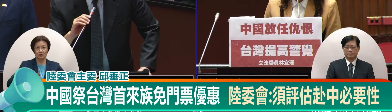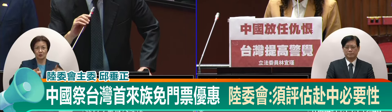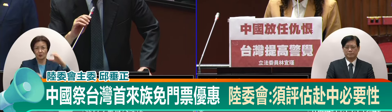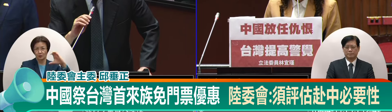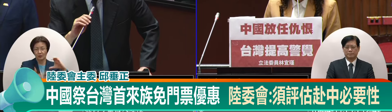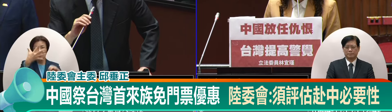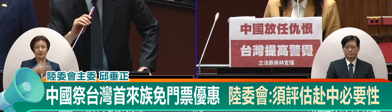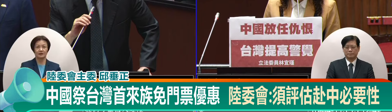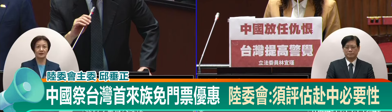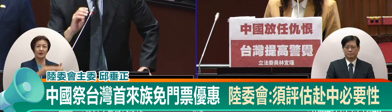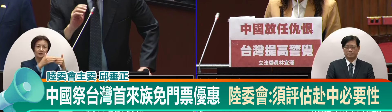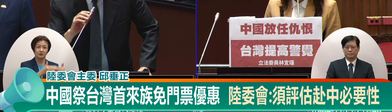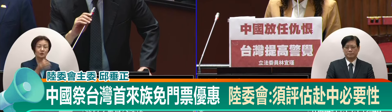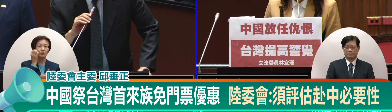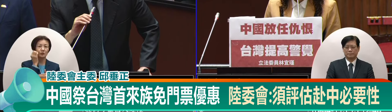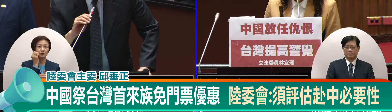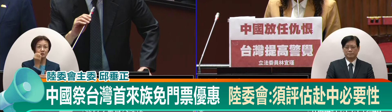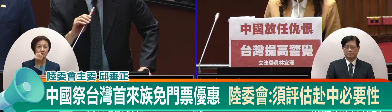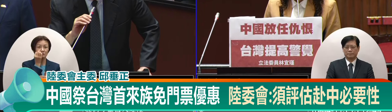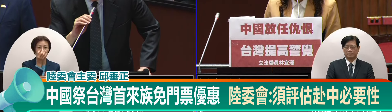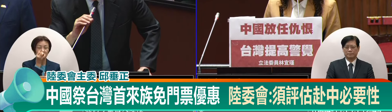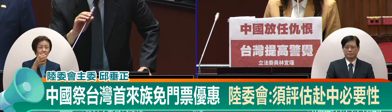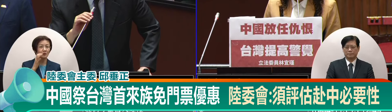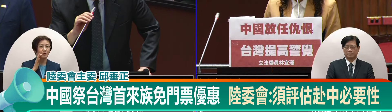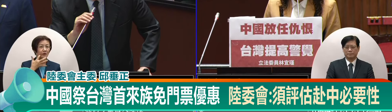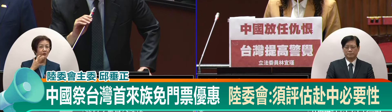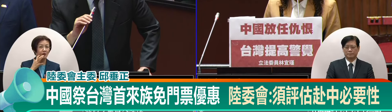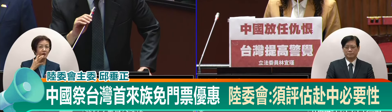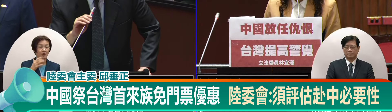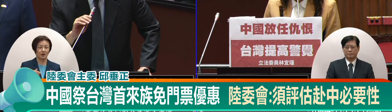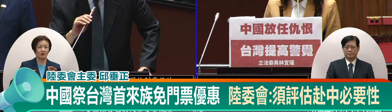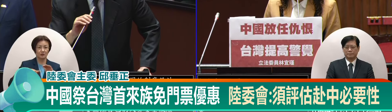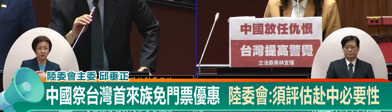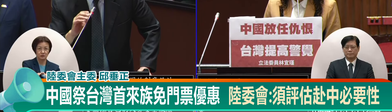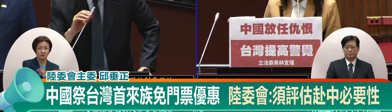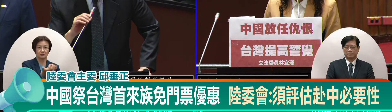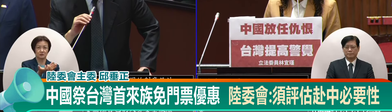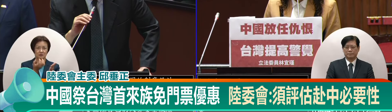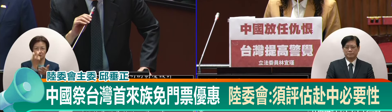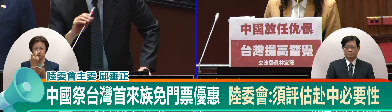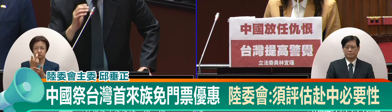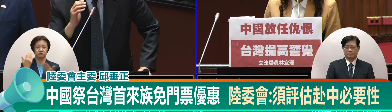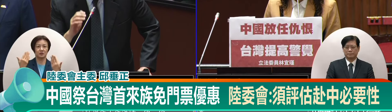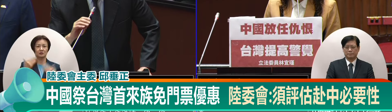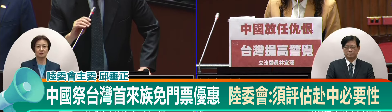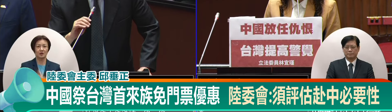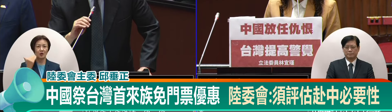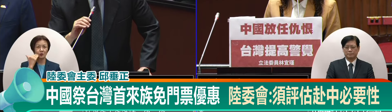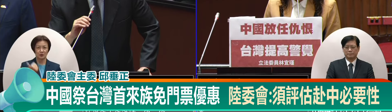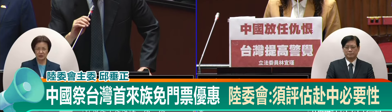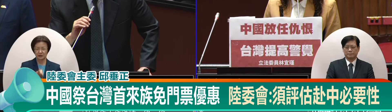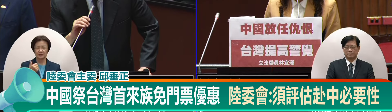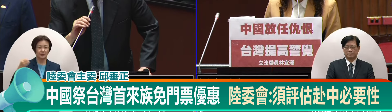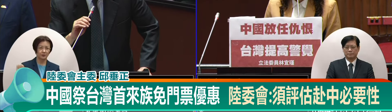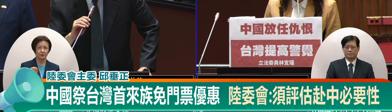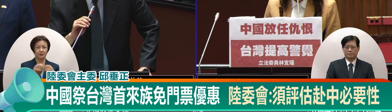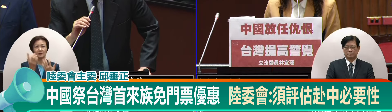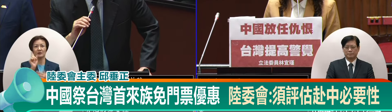个动态登录系统登录您的这个联络方式，以便当有事情出来的话，